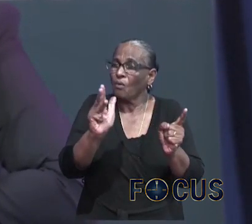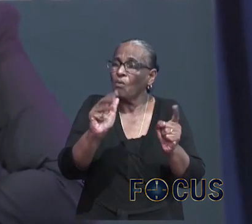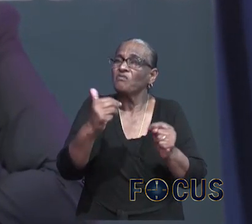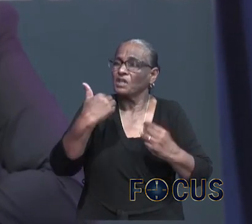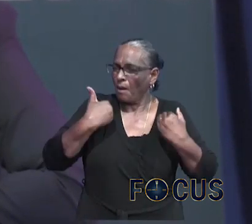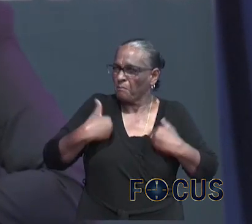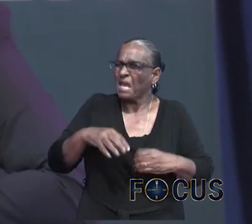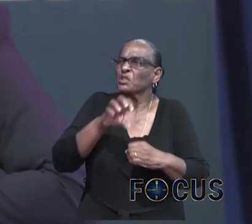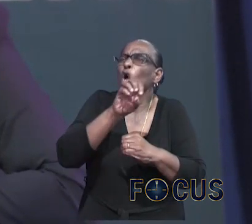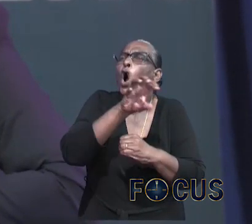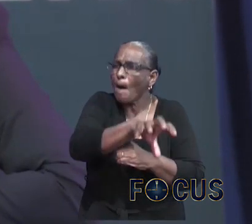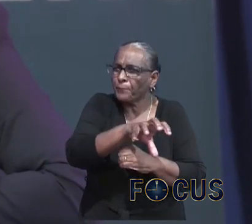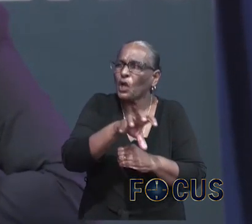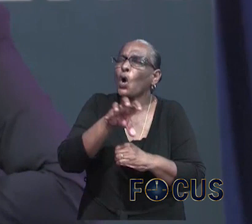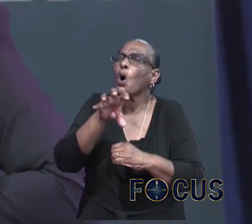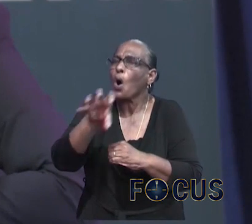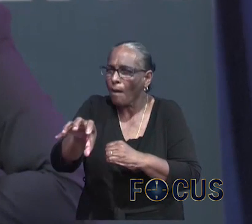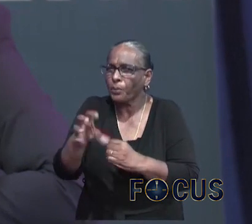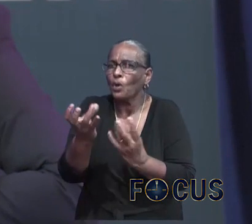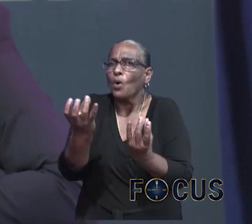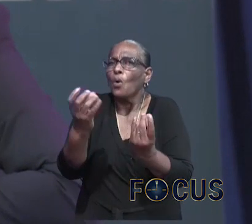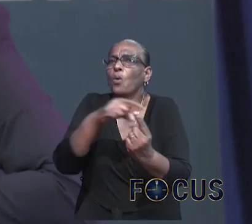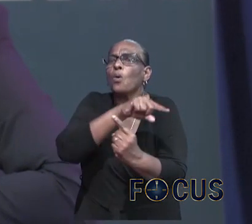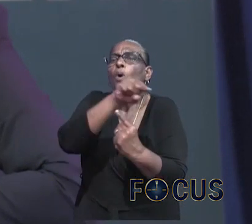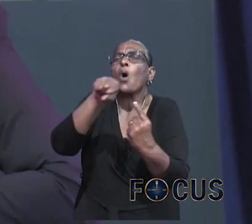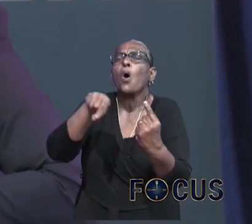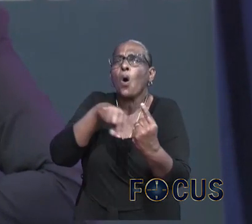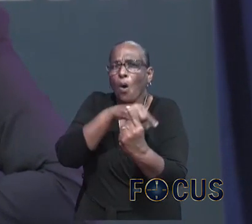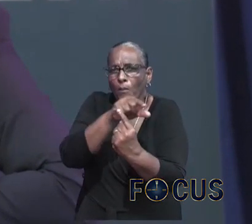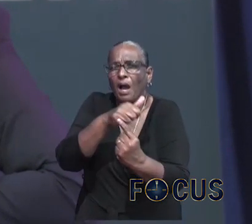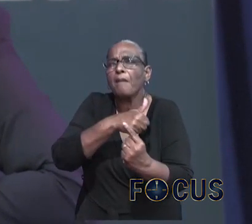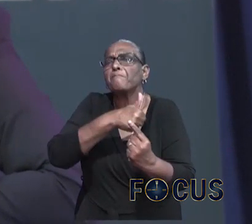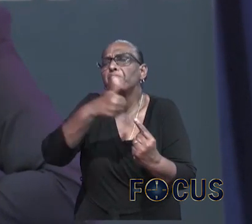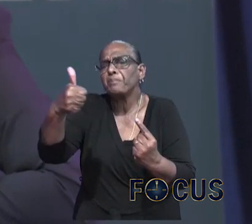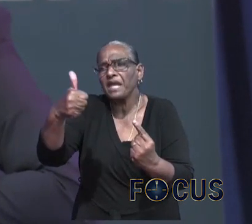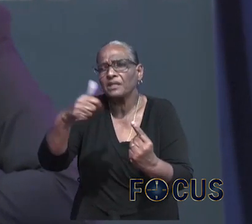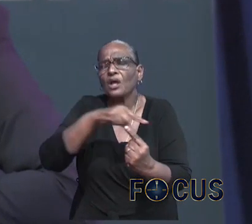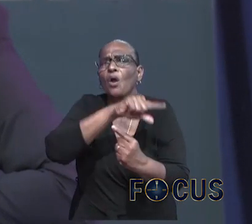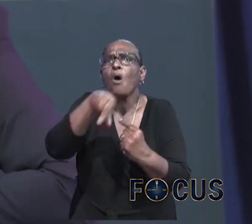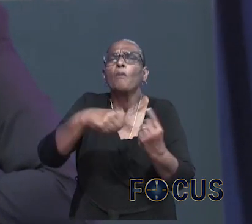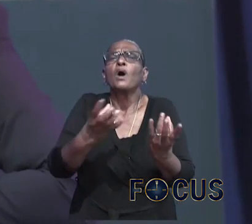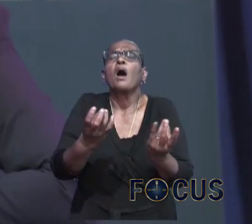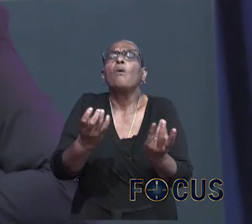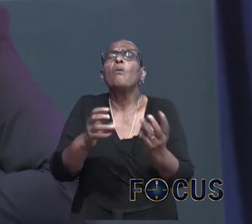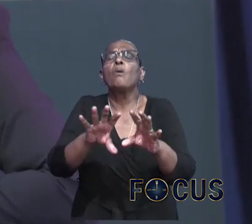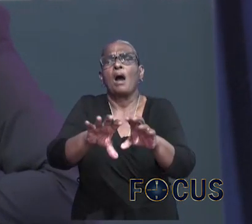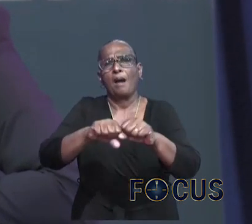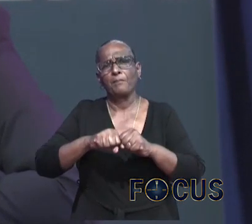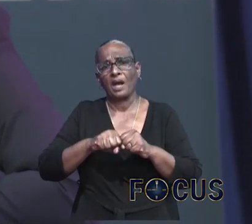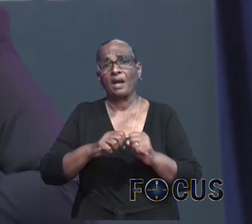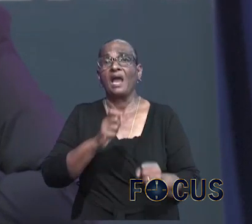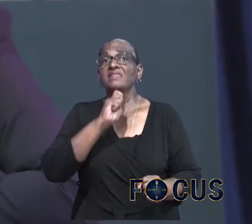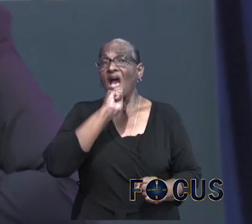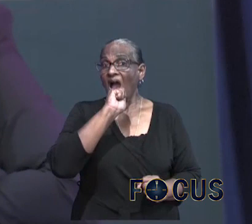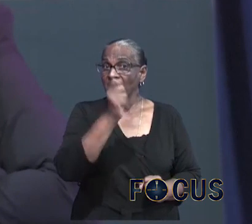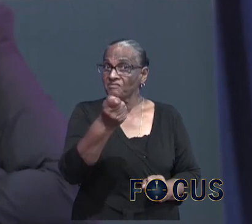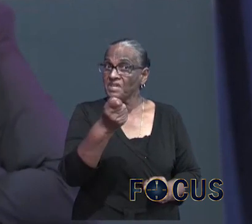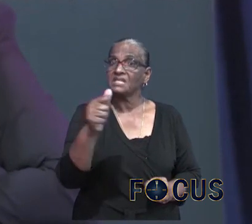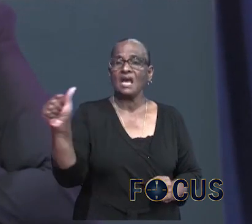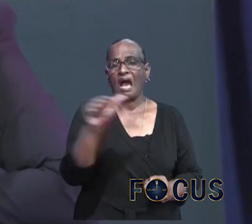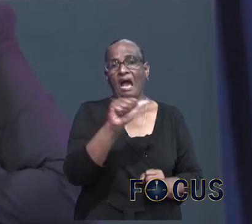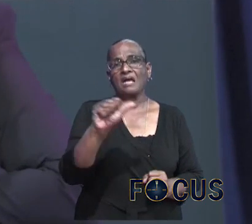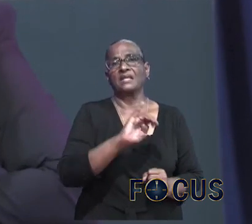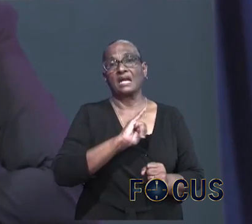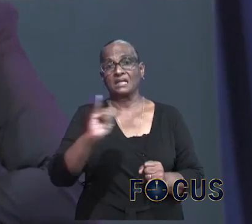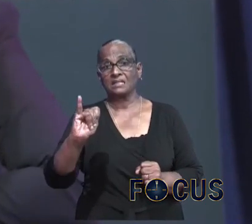Suriname, hoe wij daarmee om kunnen gaan, het best om kunnen gaan. En zij zullen ook hun adviezen uitbrengen aan de overige instanties die nu